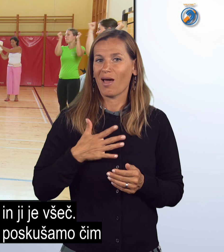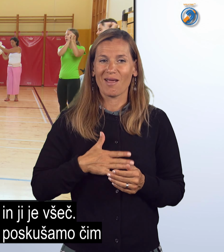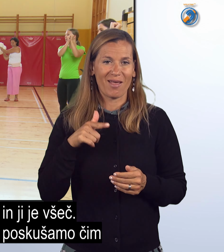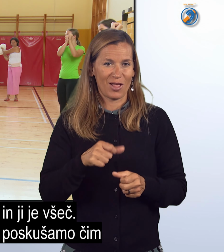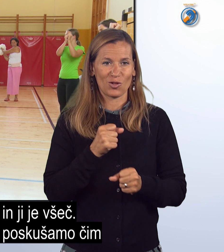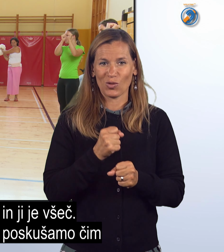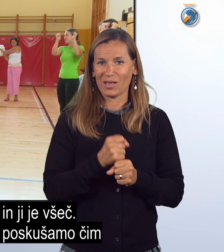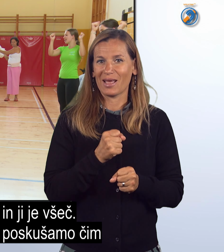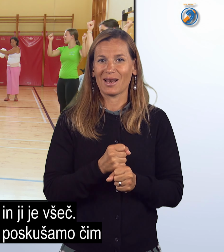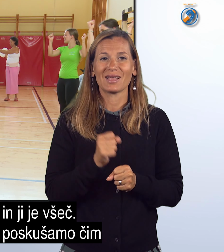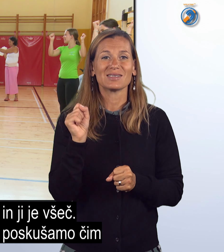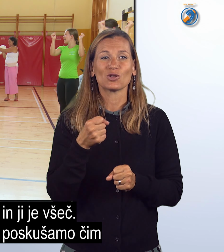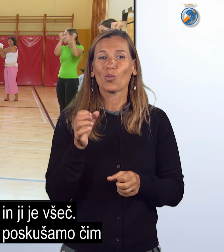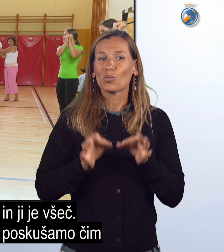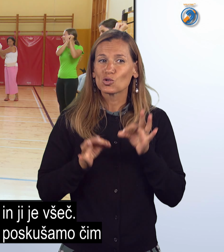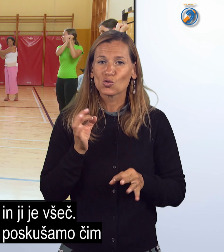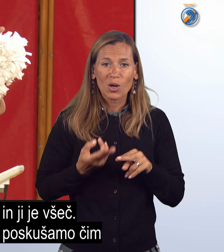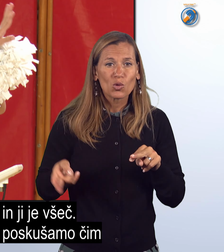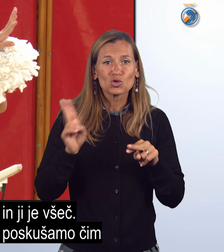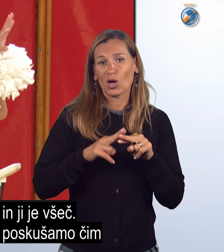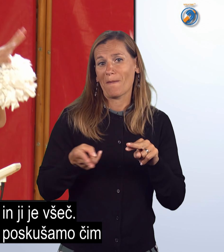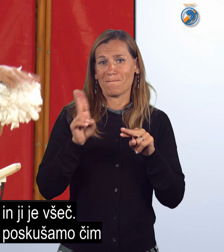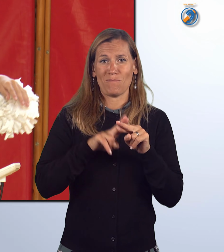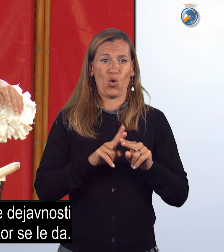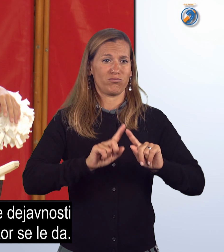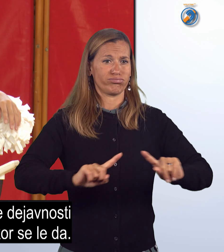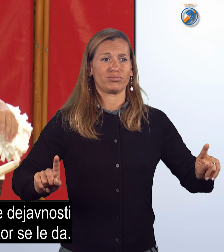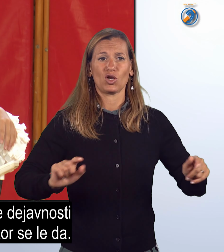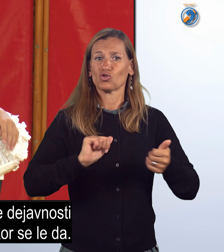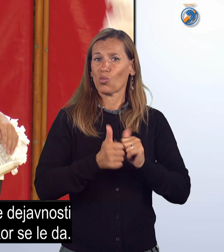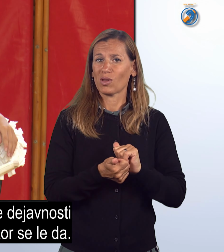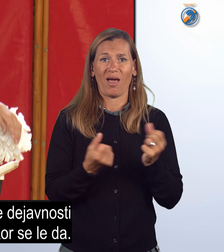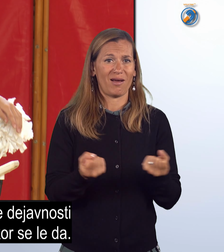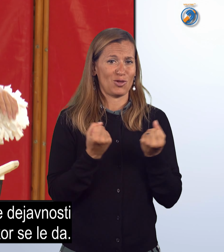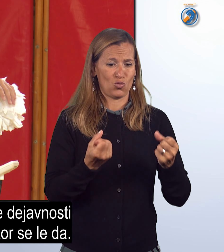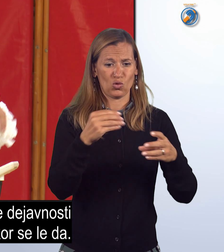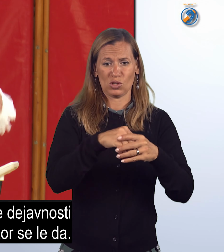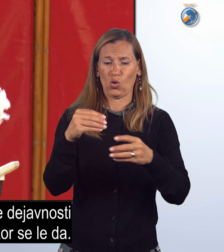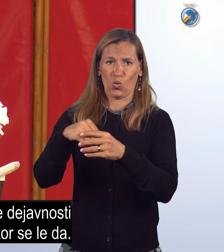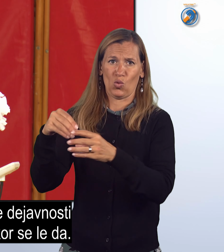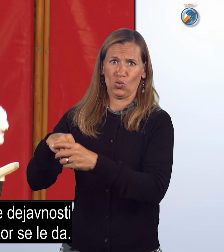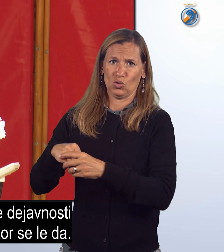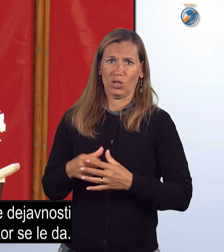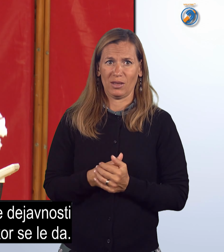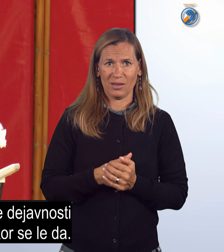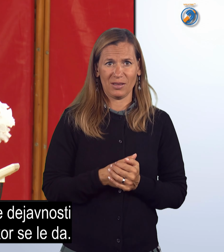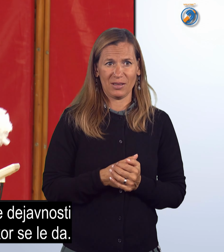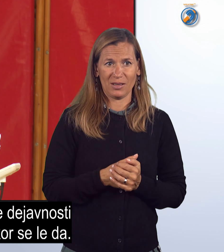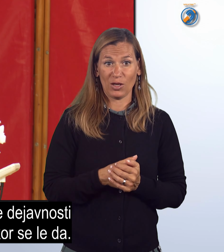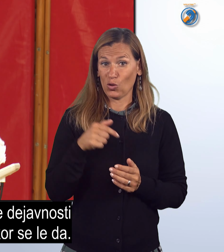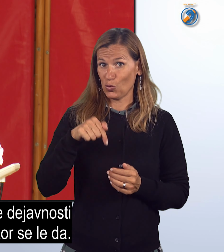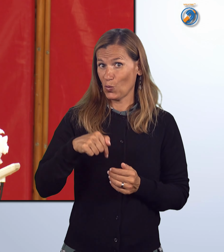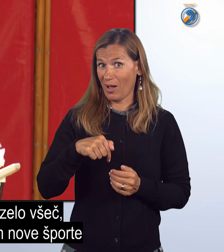Tako da to rada dela in jo poskušamo čim bolj v športnoj aktivnosti vključati, koliko se da.